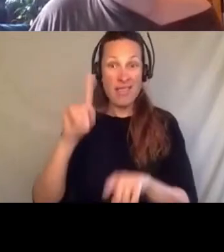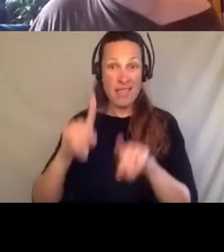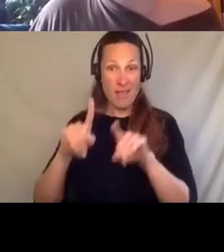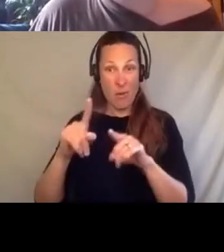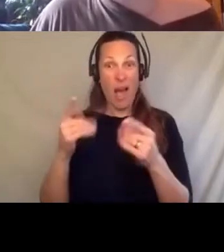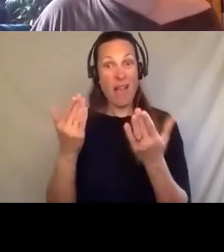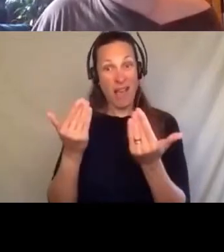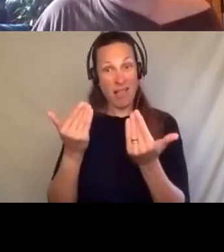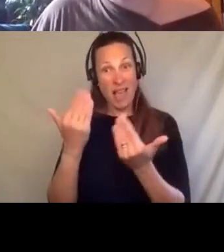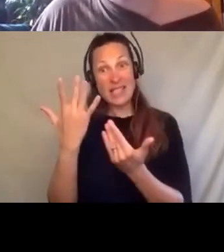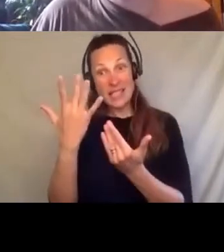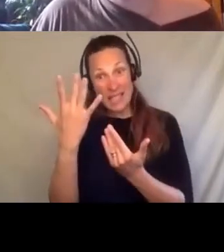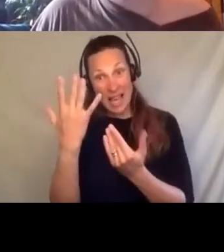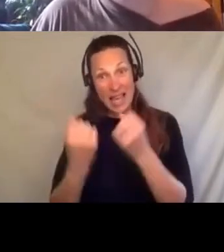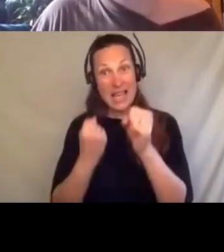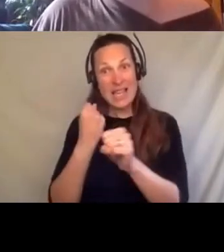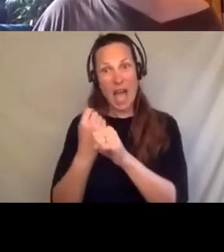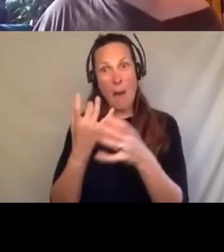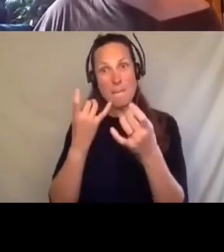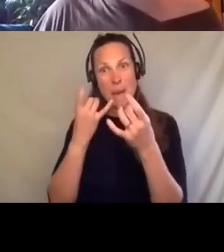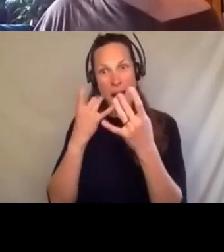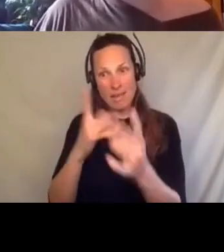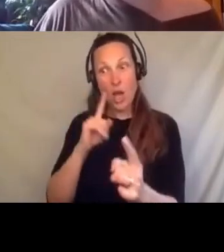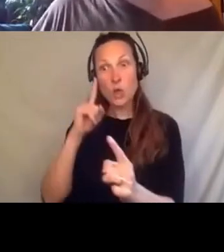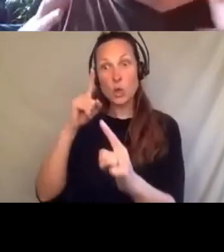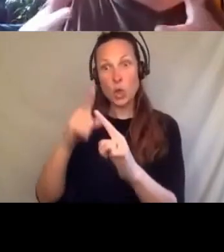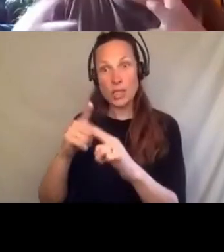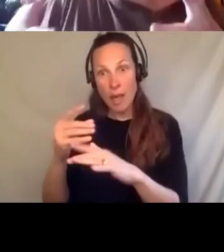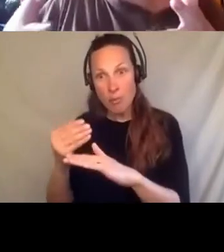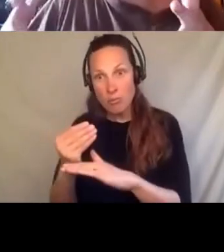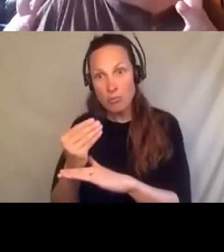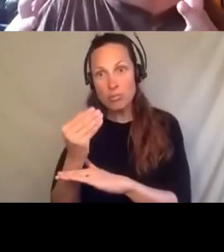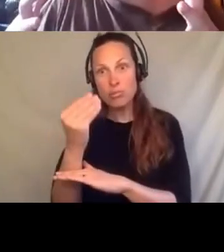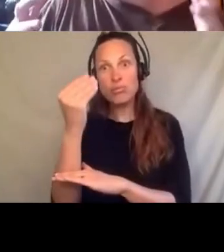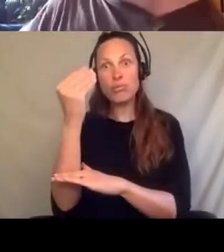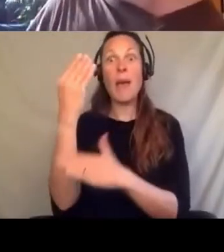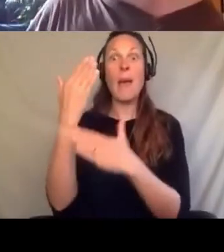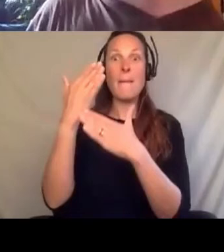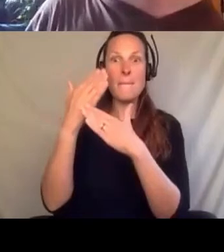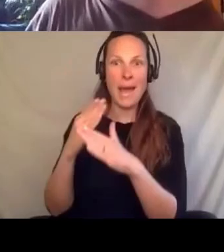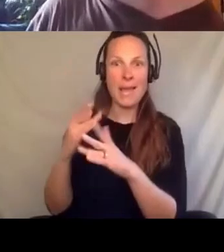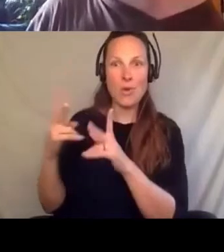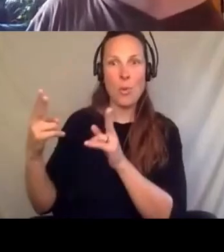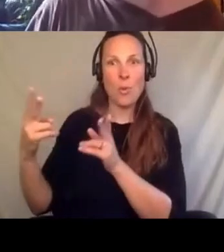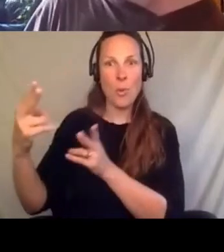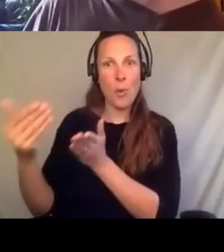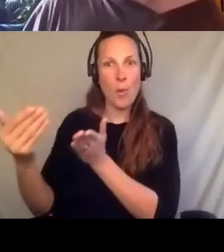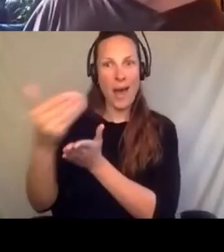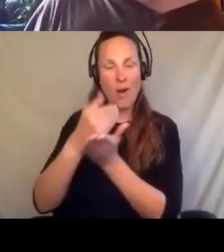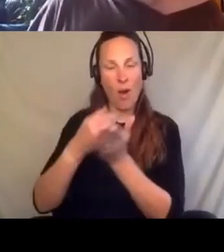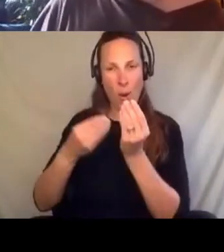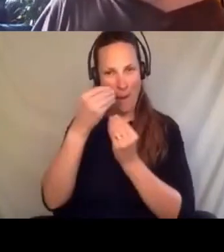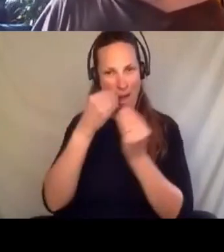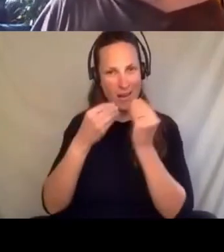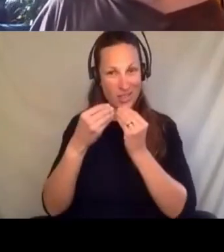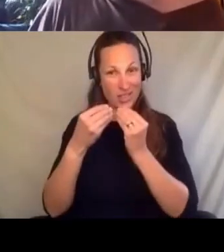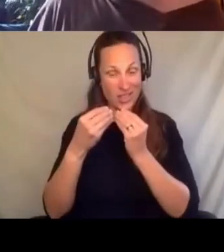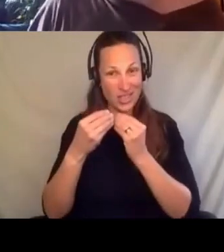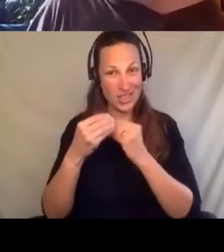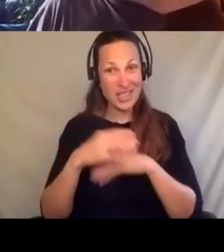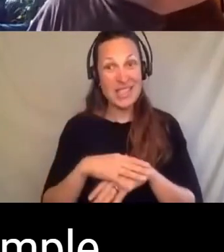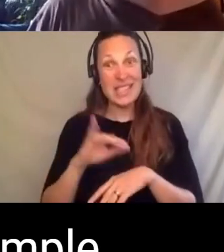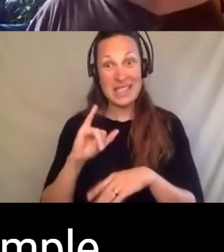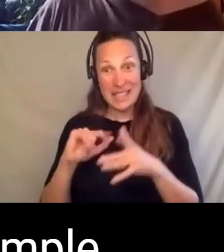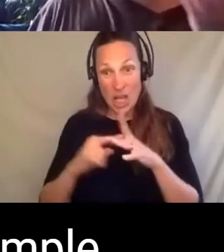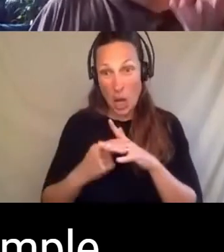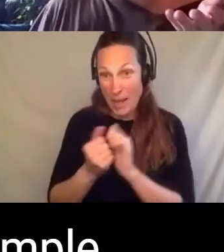ans pour un plant d'être prêt à être récolté. Alors, ça, c'est quand on part de